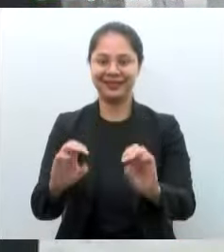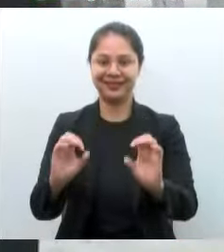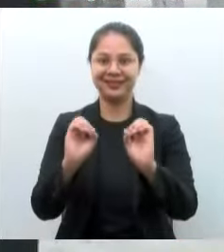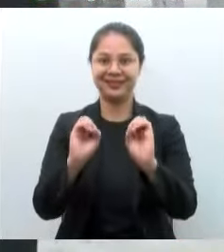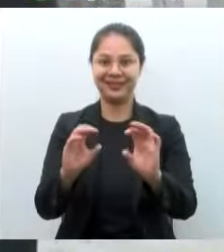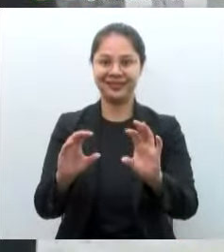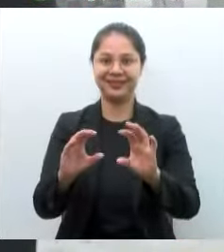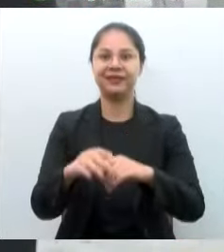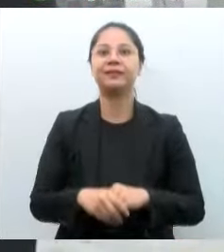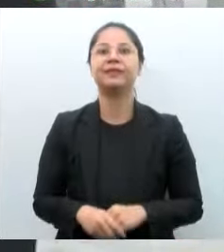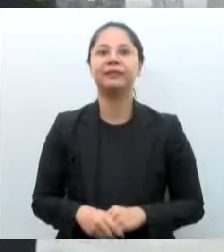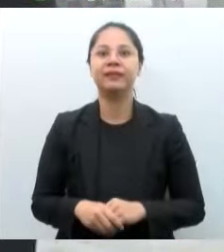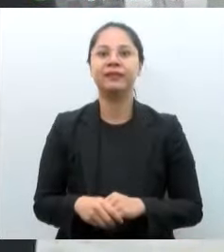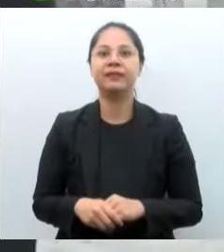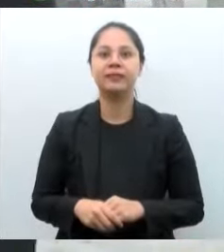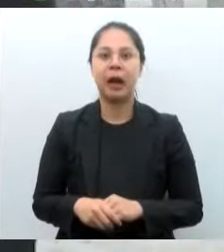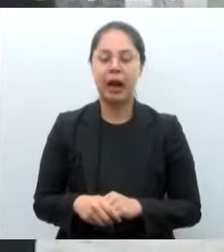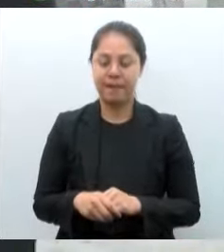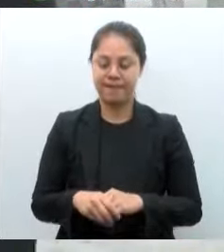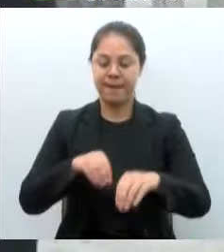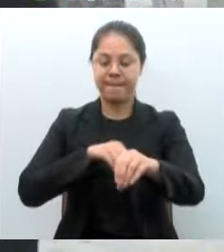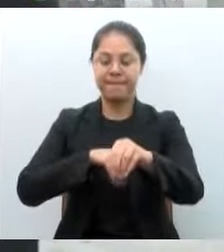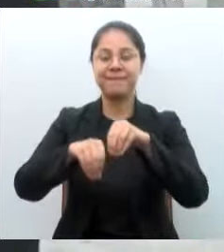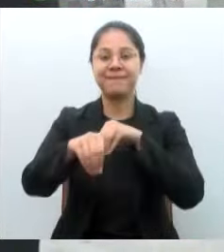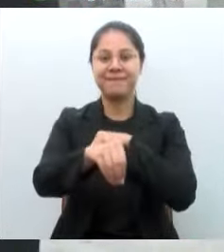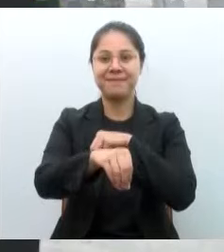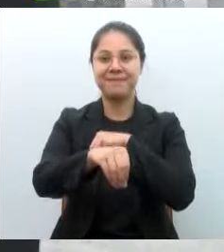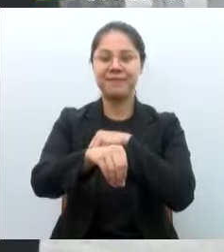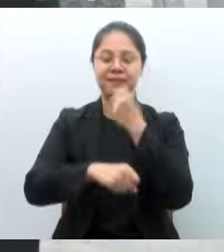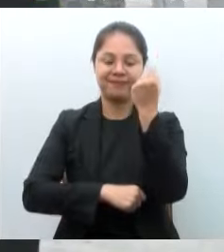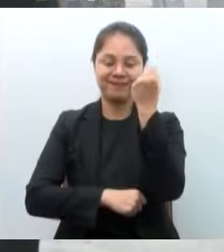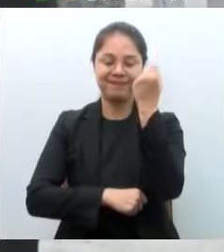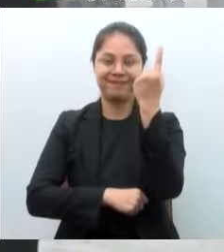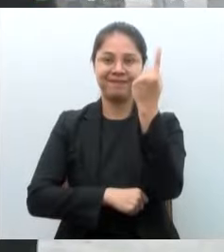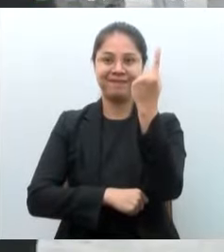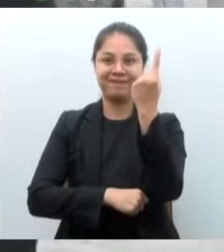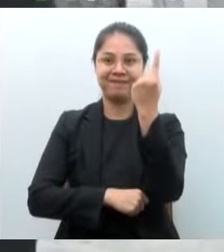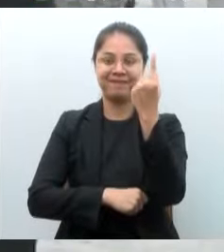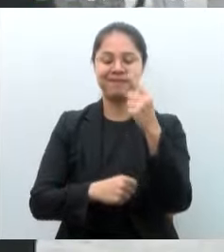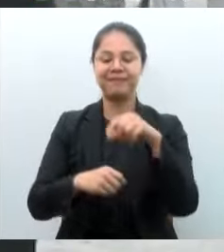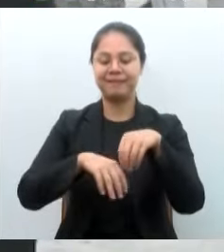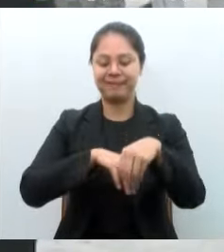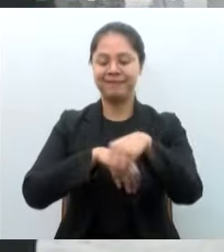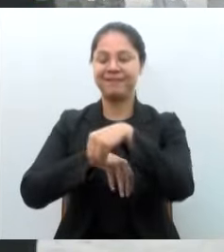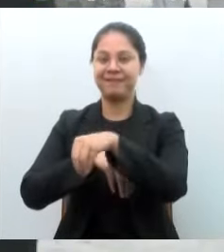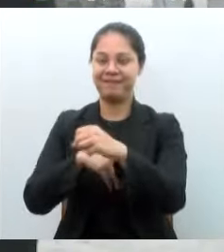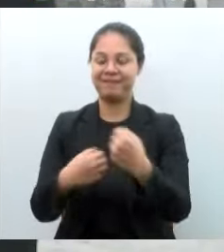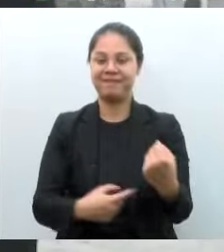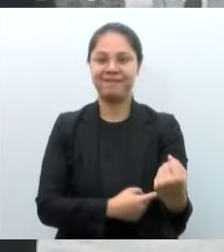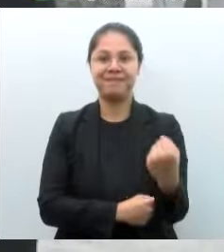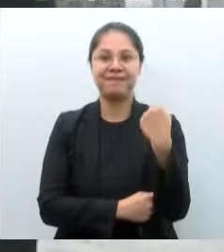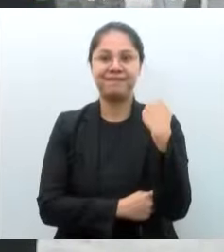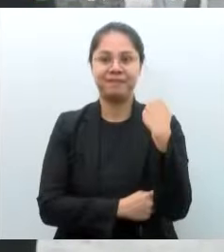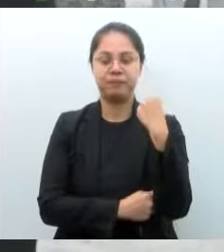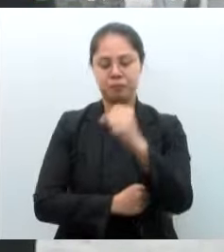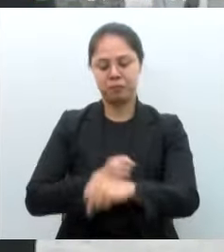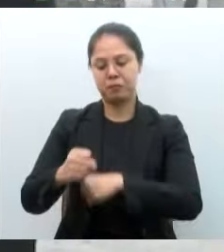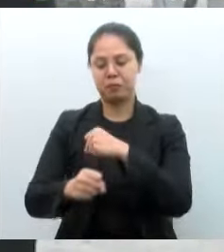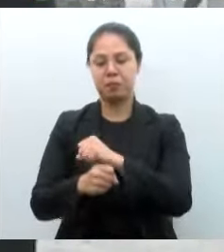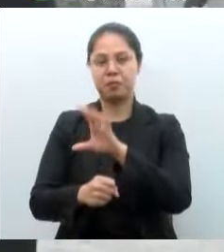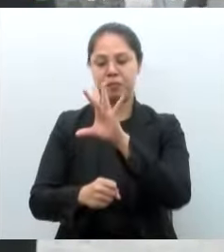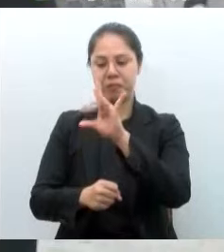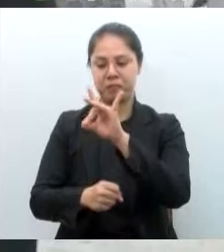บนพื้นฐานของความเข้าใจและอยู่บนพื้นฐานของเครือข่ายที่เข้มแข็ง80กว่าปีของโรงเรียน